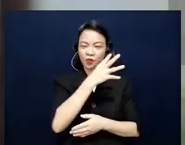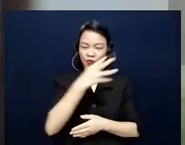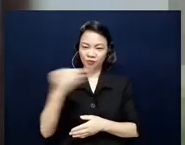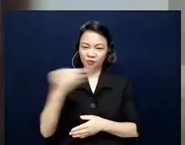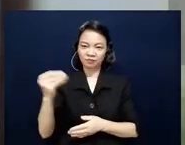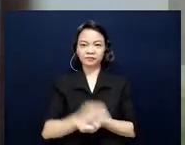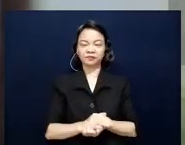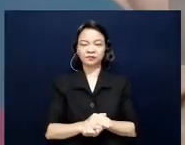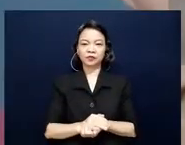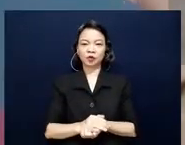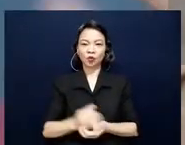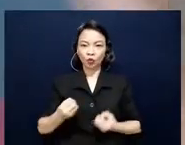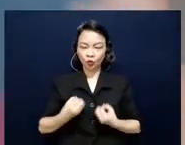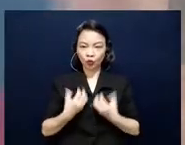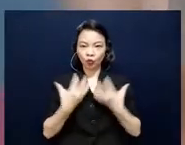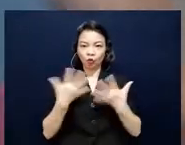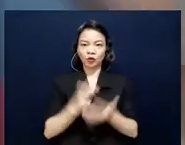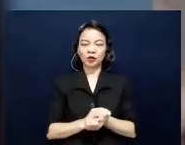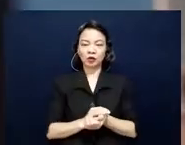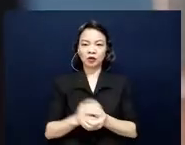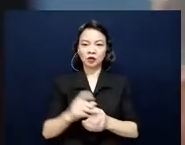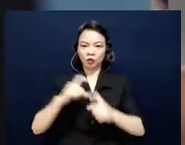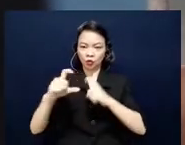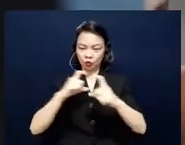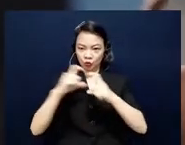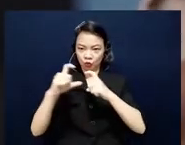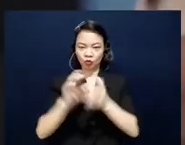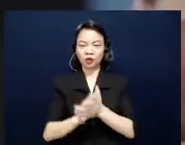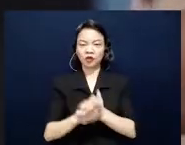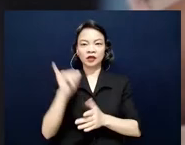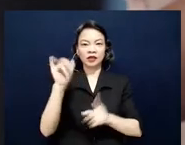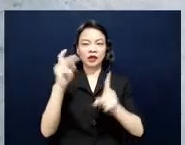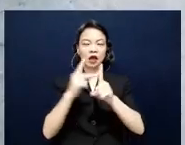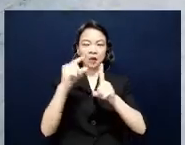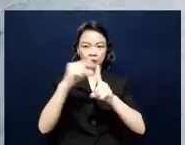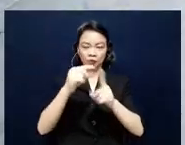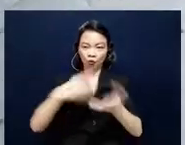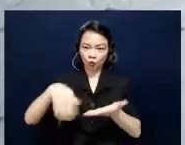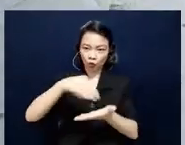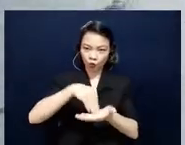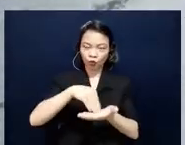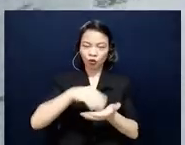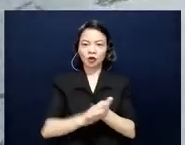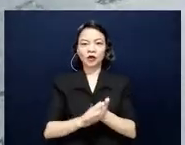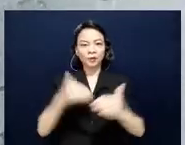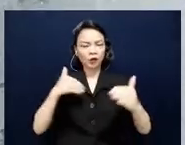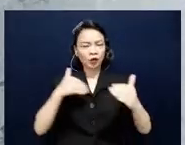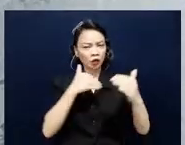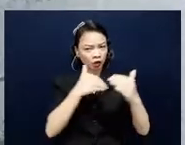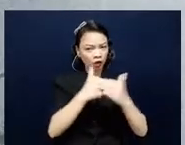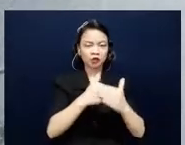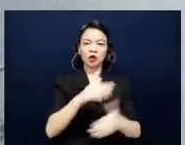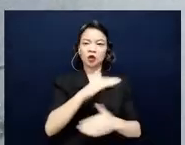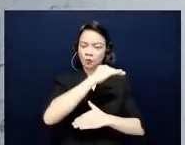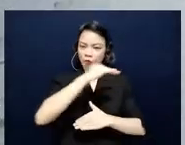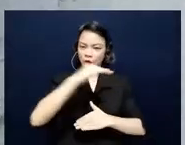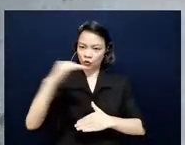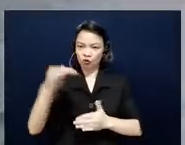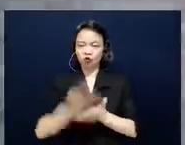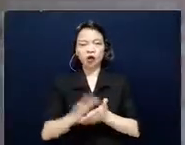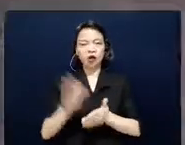encompasses this holistic approach in trying to make young people have better health. And of course, particularly to fight the challenge